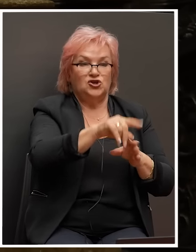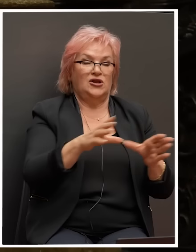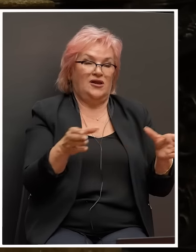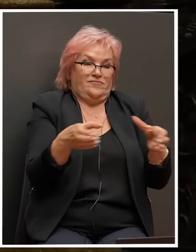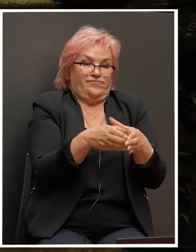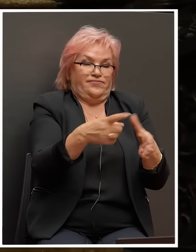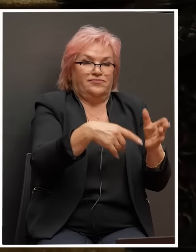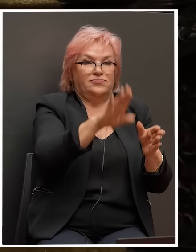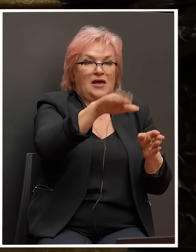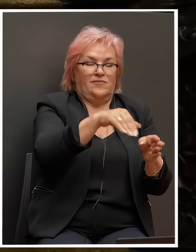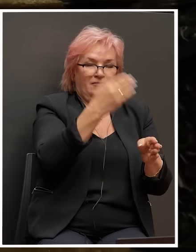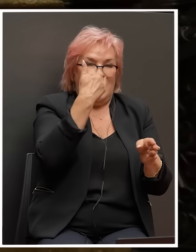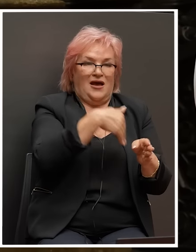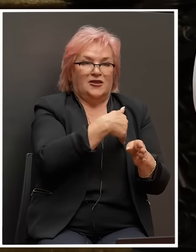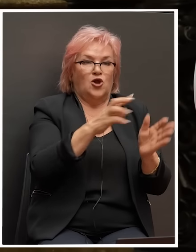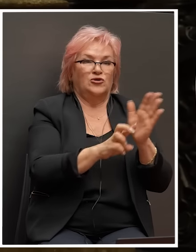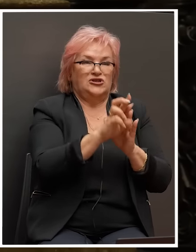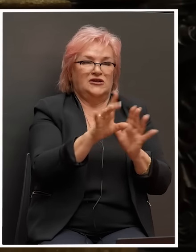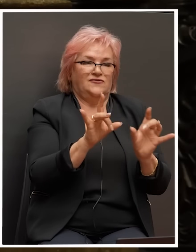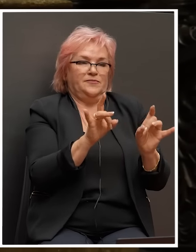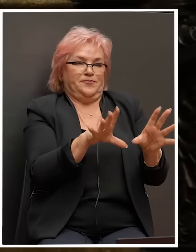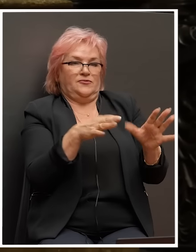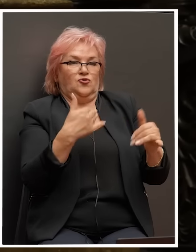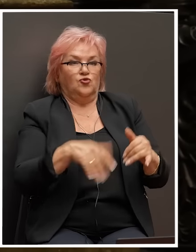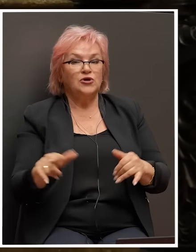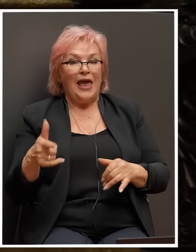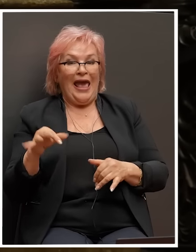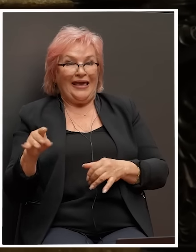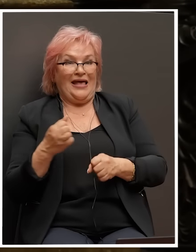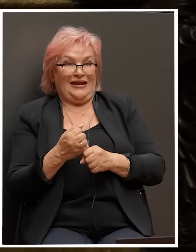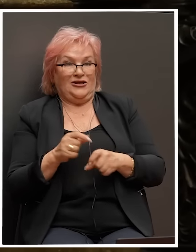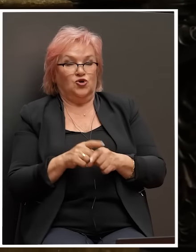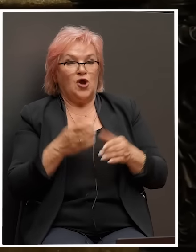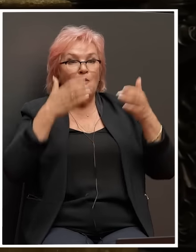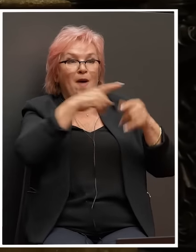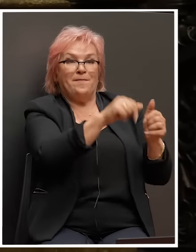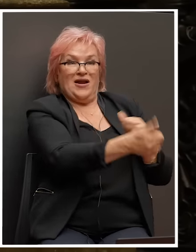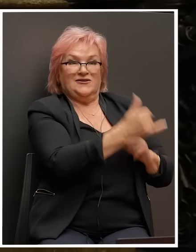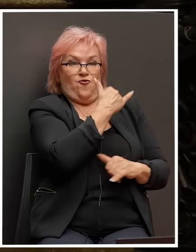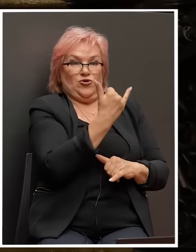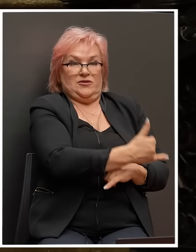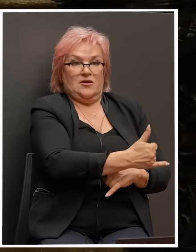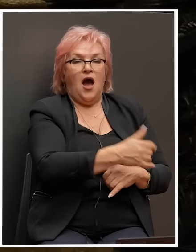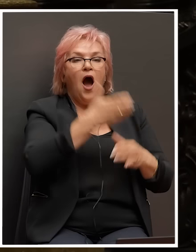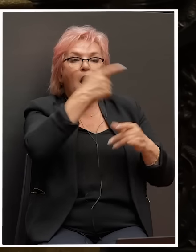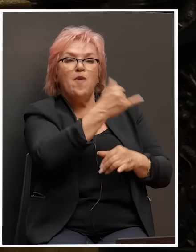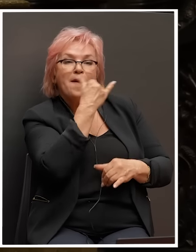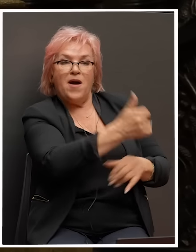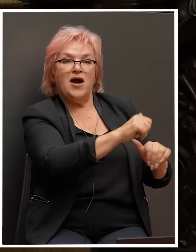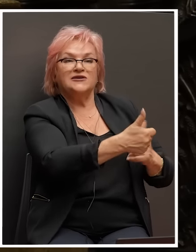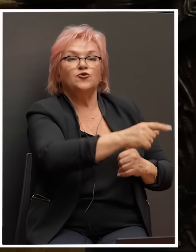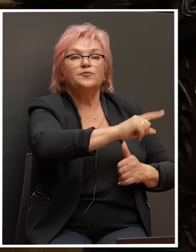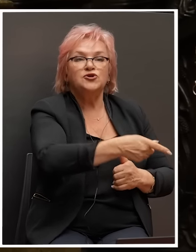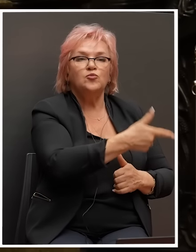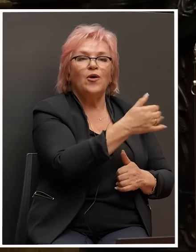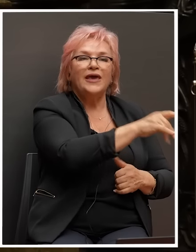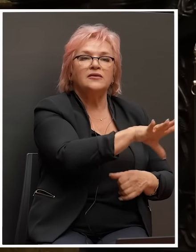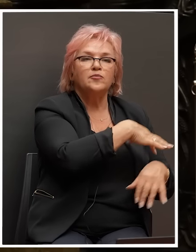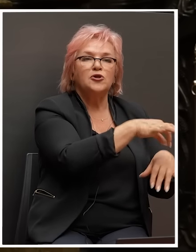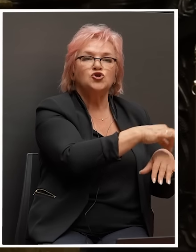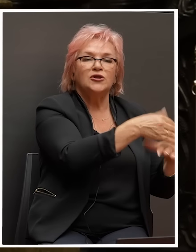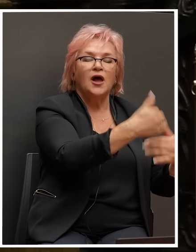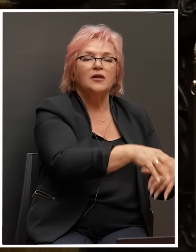католической церкви. Генрих VIII это сделал тоже с весьма по конкретной целью. Папа не давал ему развод. А папа развод ему не давал потому, что Генрих был